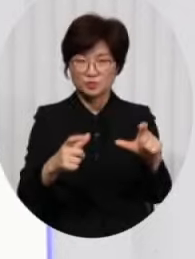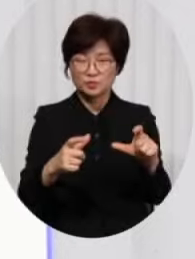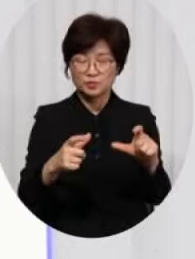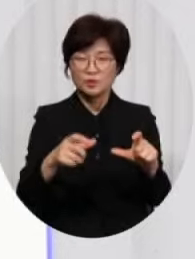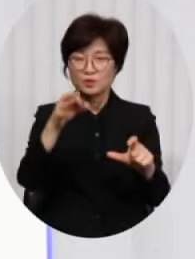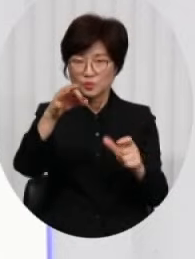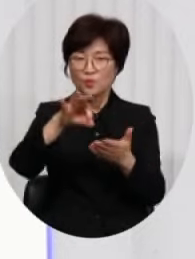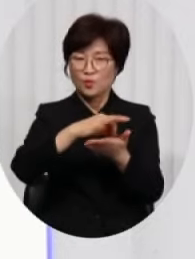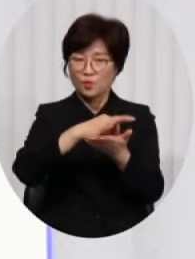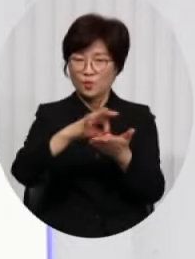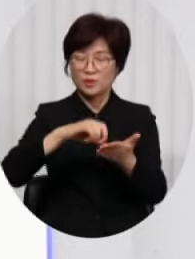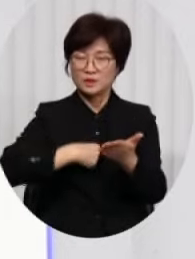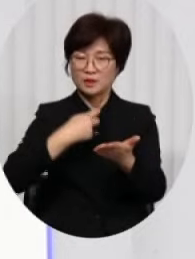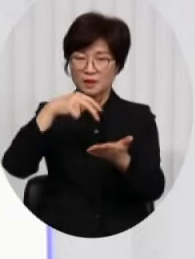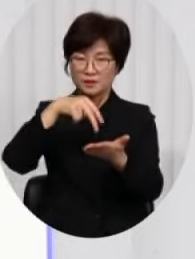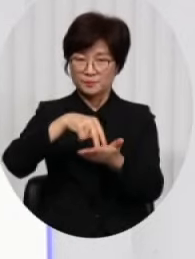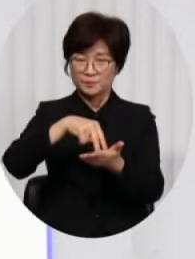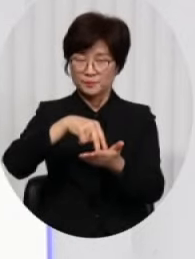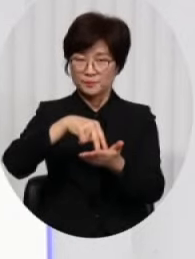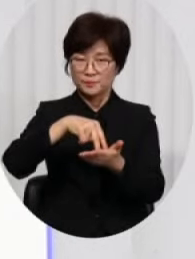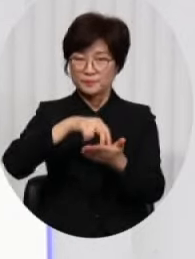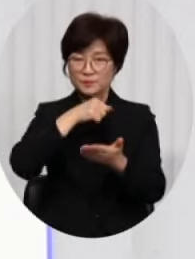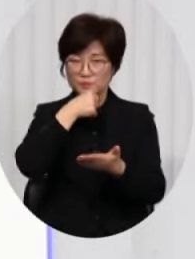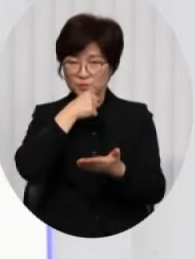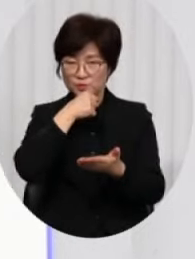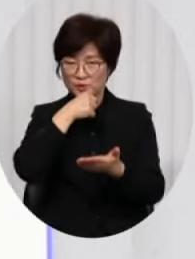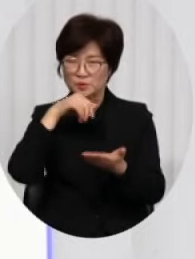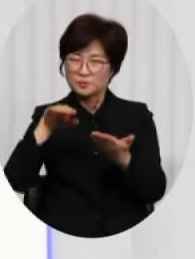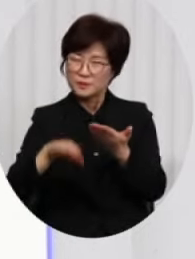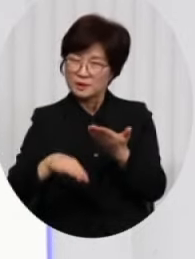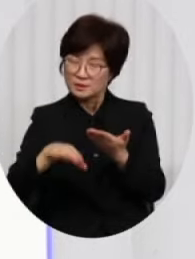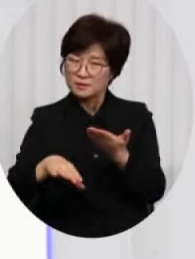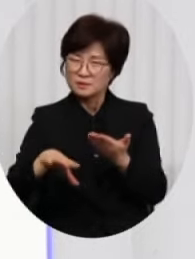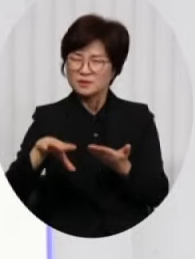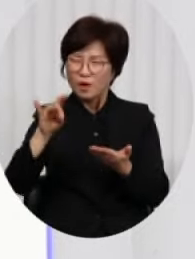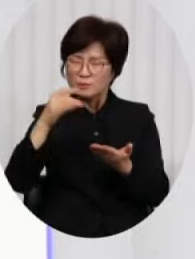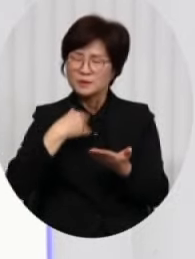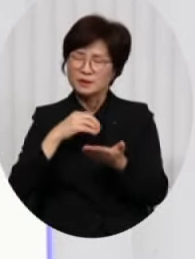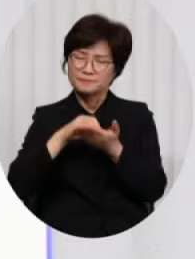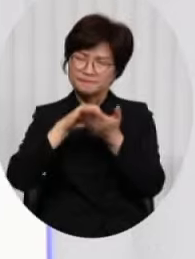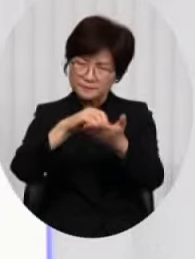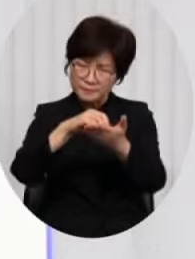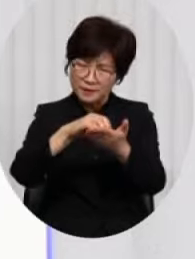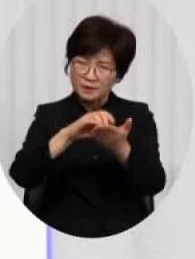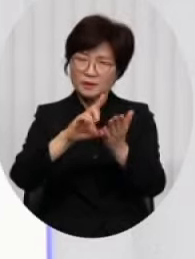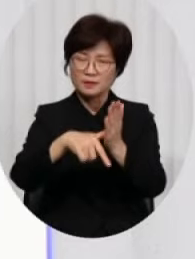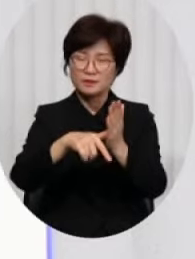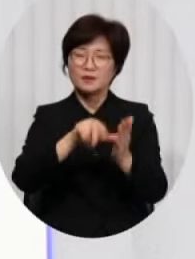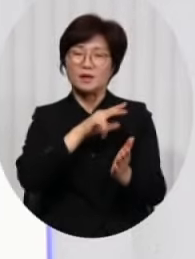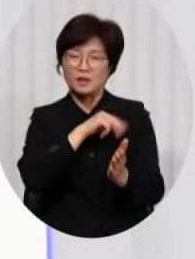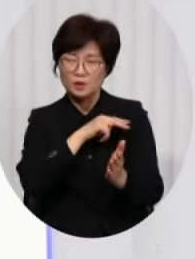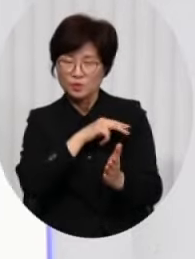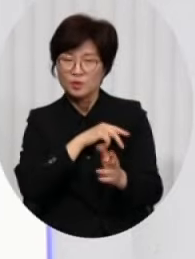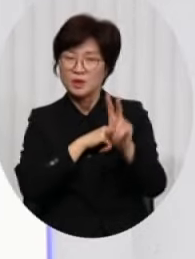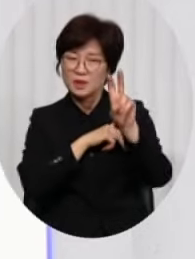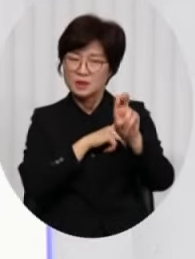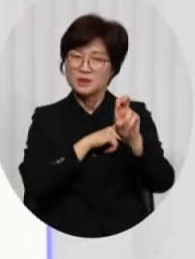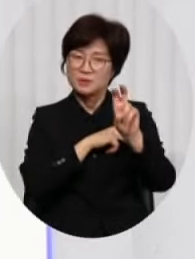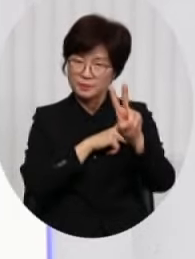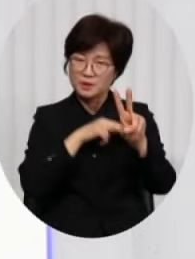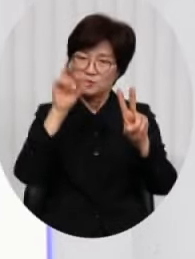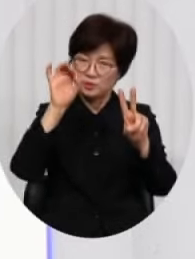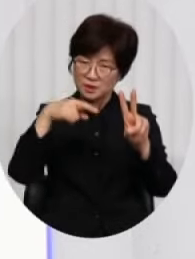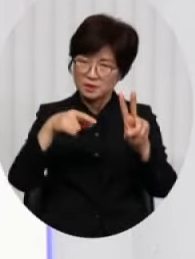재정자립도 물론 낮은 편입니다만은 과거 제가 정치인 막 시작할 때 국회의원 시작할 때가 21위, 22위였던 걸 기억합니다. 그런데 지금